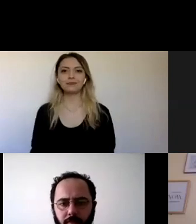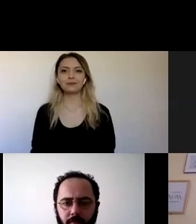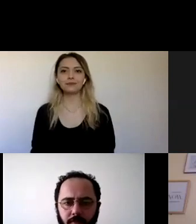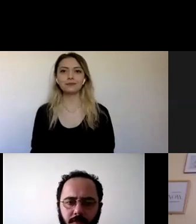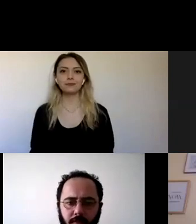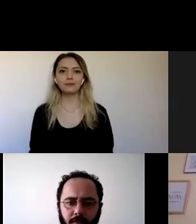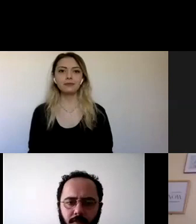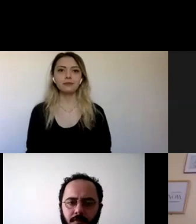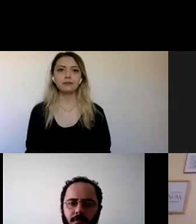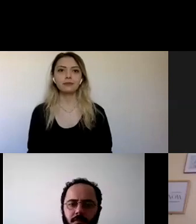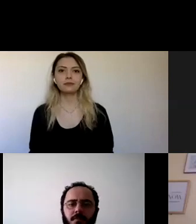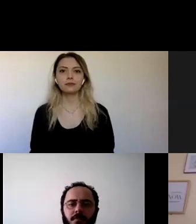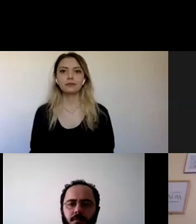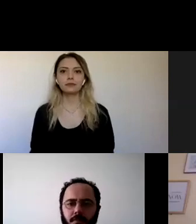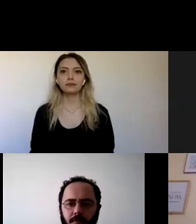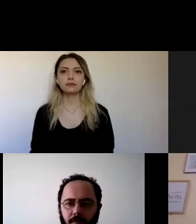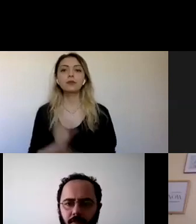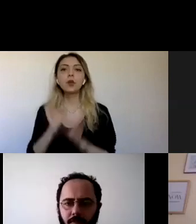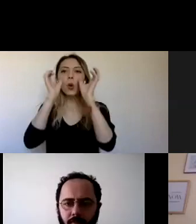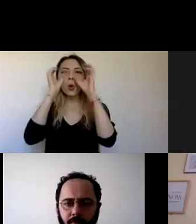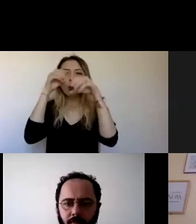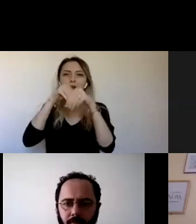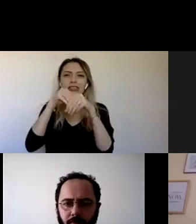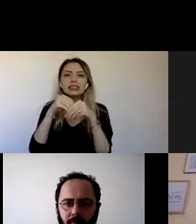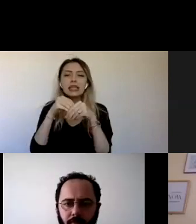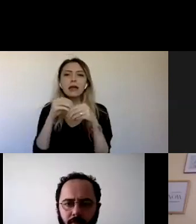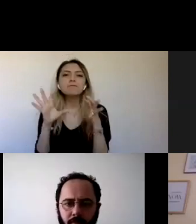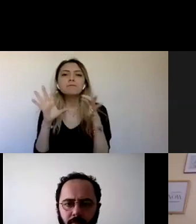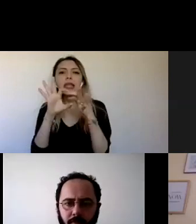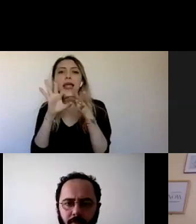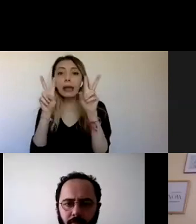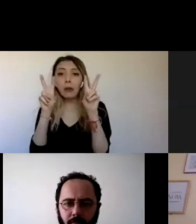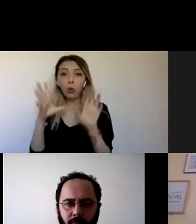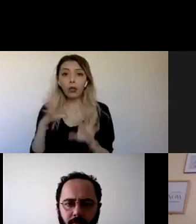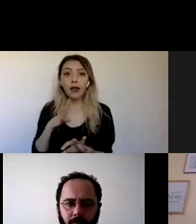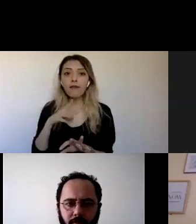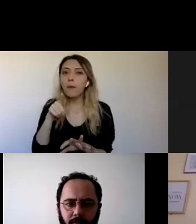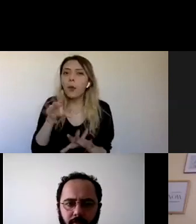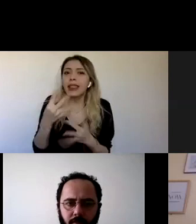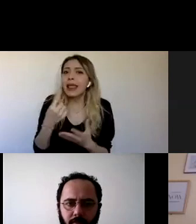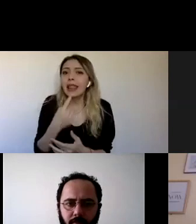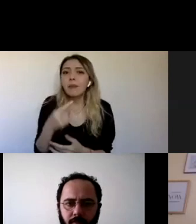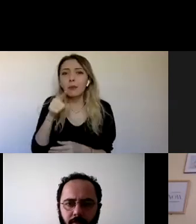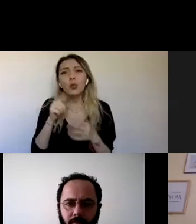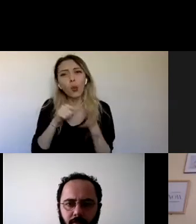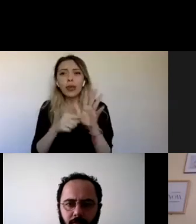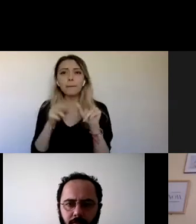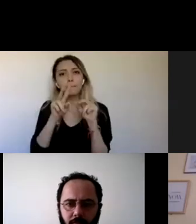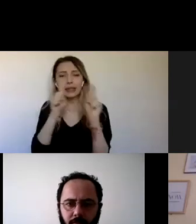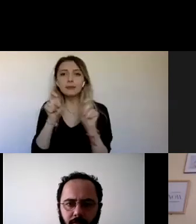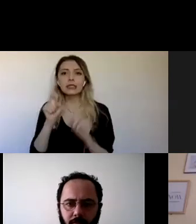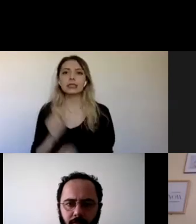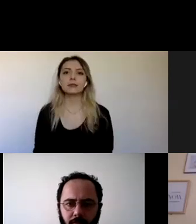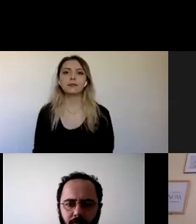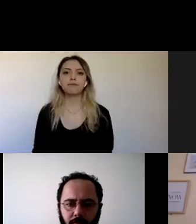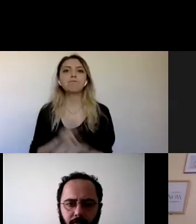misiniz? İlgili konuları Google neye göre belirliyor demiş katılımcımız Uma. Hemen bakalım, göstereyim. Bu arada